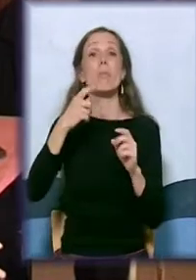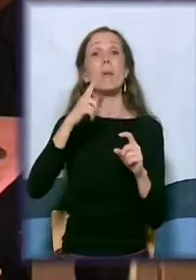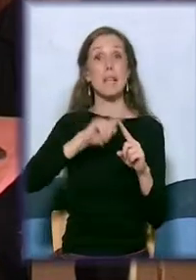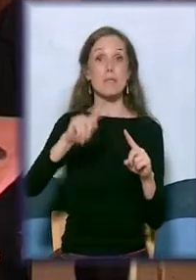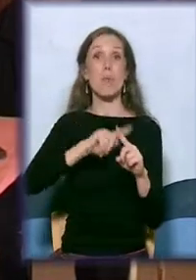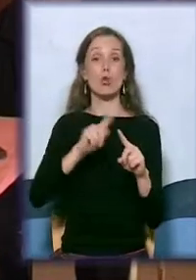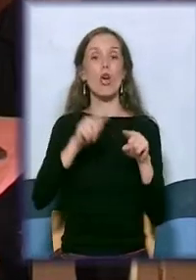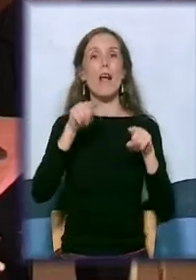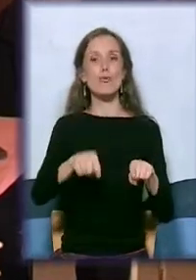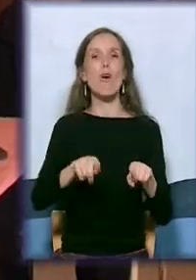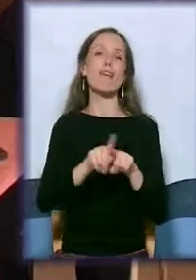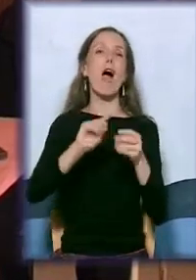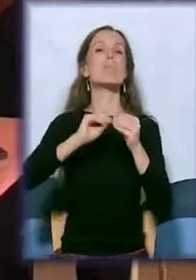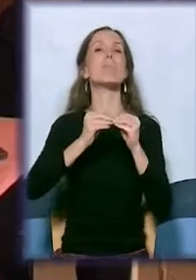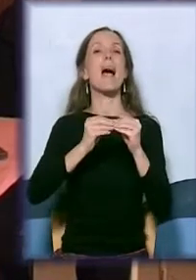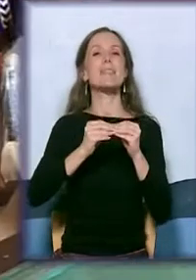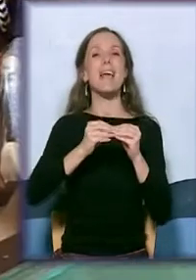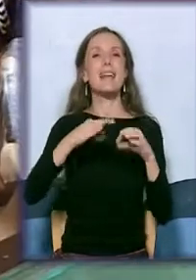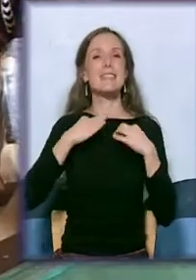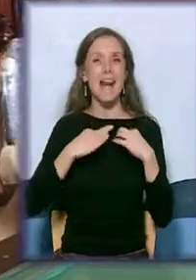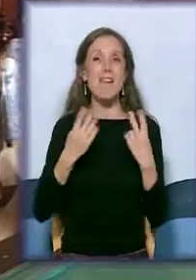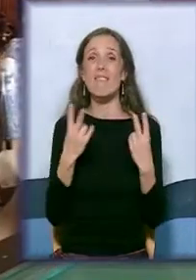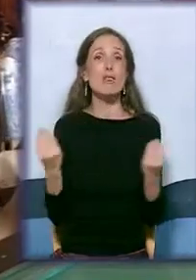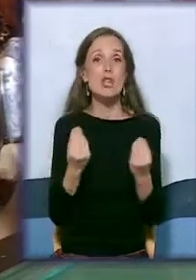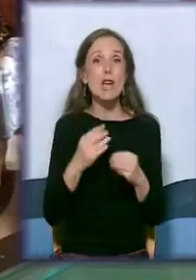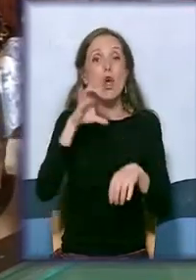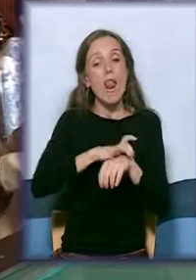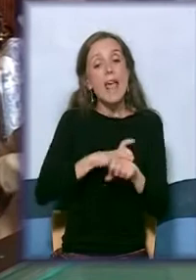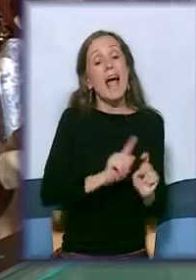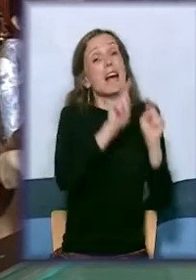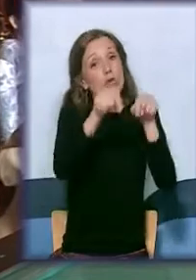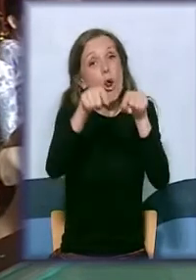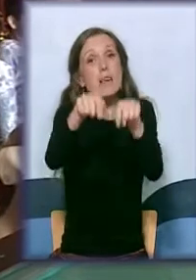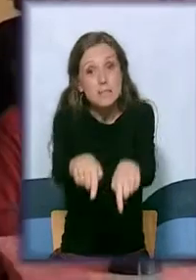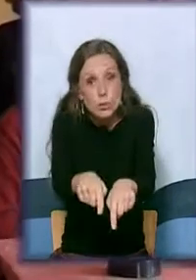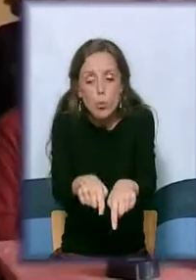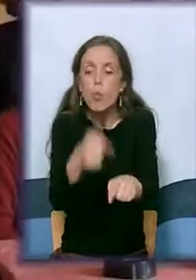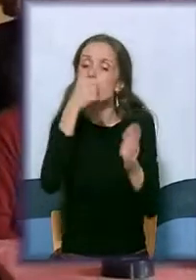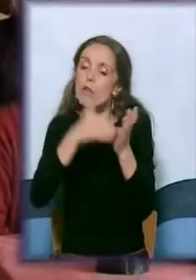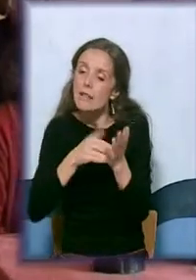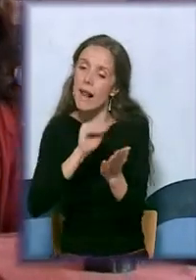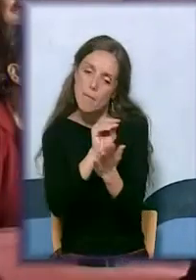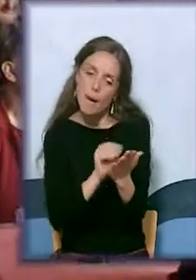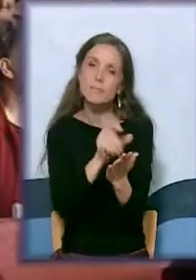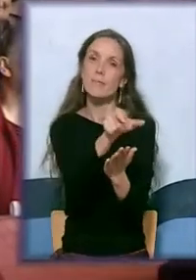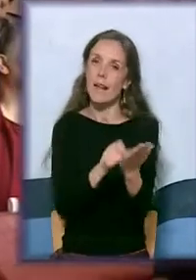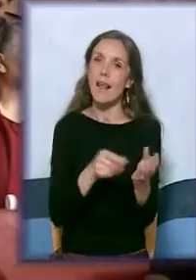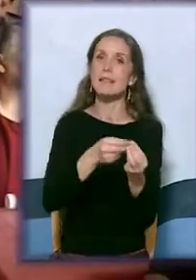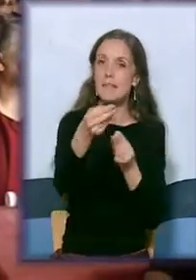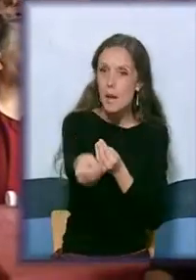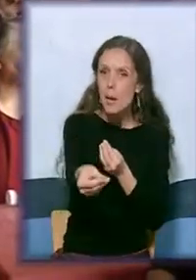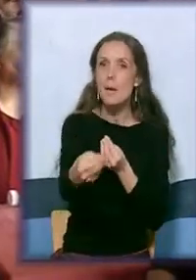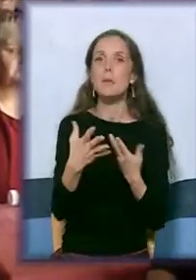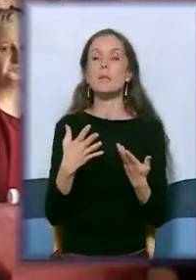ovi bazari zdravlja bitni jer lekar dolazi ovde kod njih, prepisat će im neke osnovne lekove